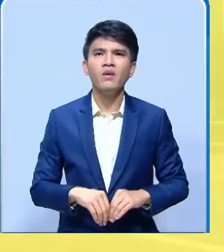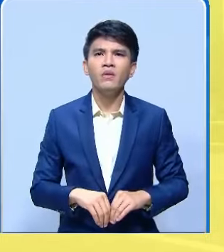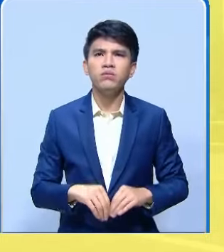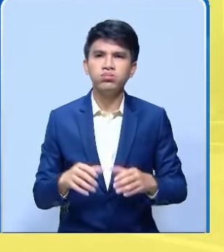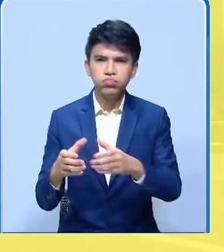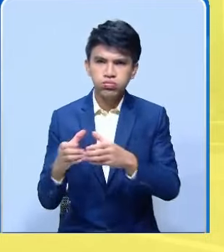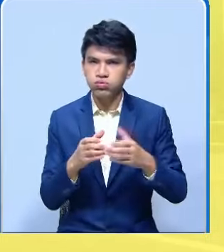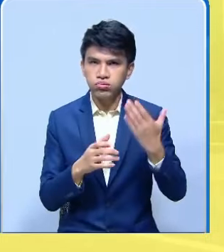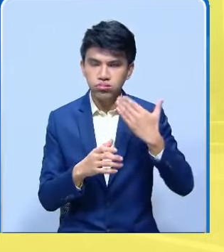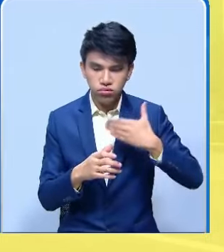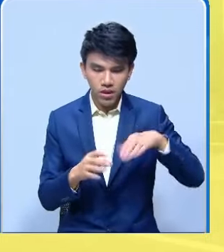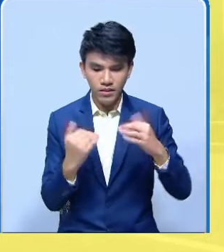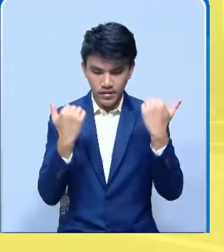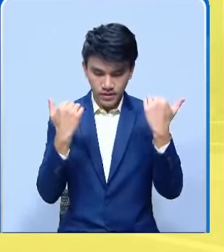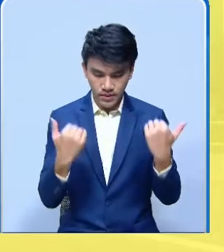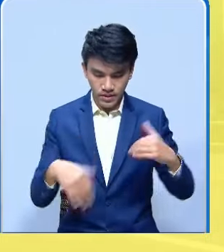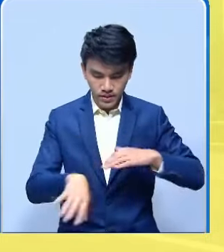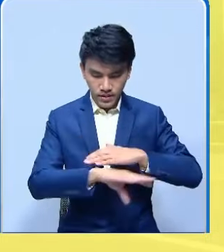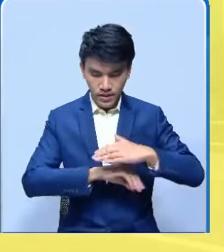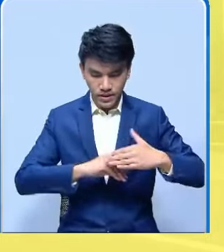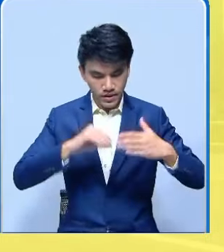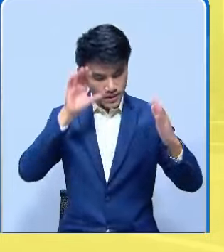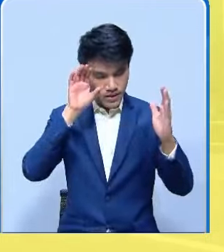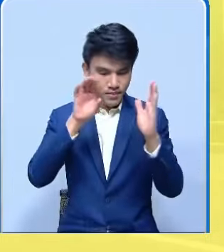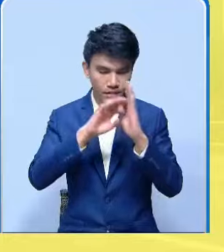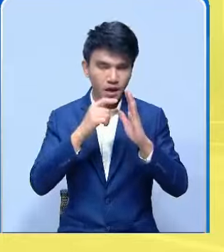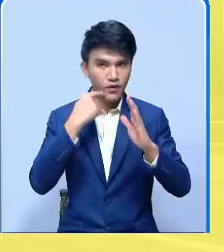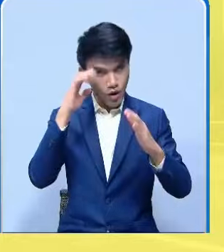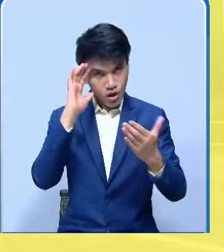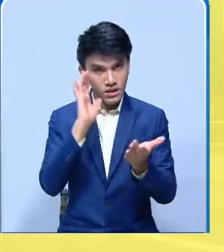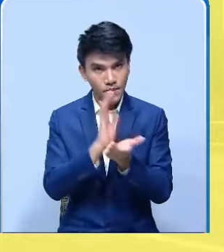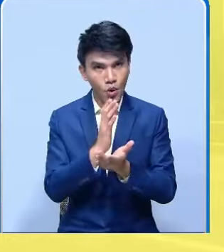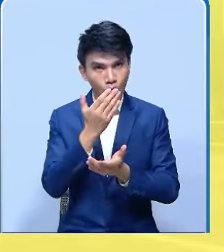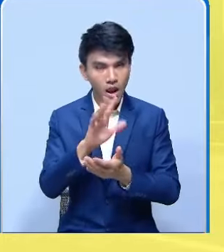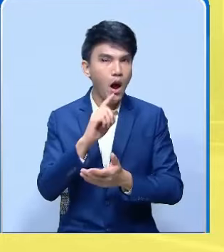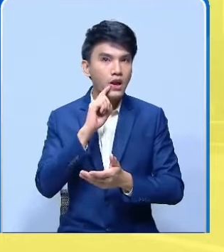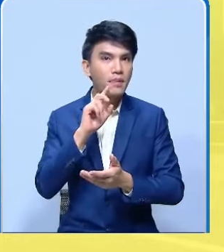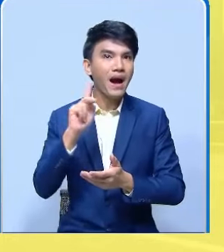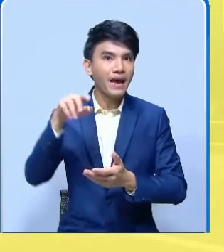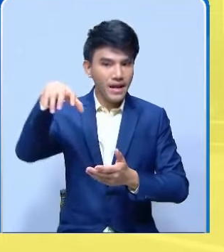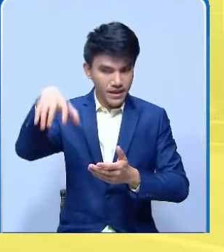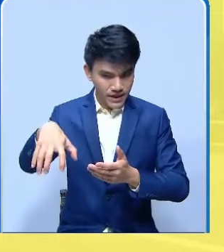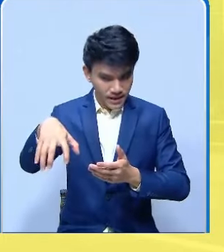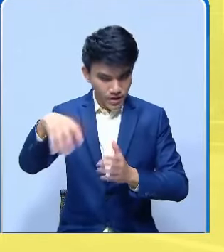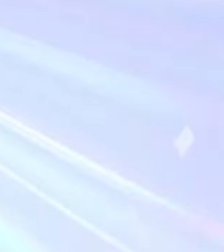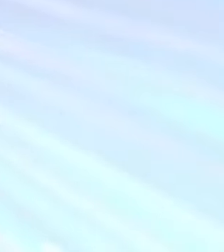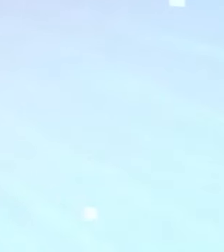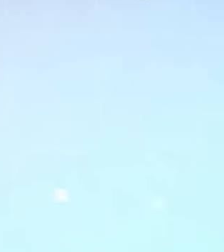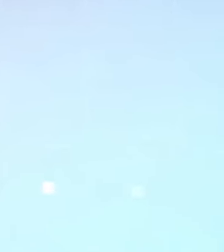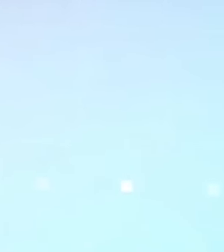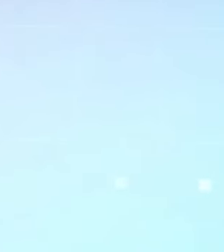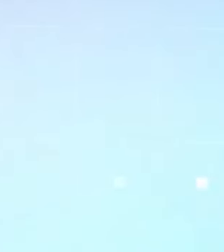าไปอีกนะครับตอนนี้ผู้เสียหายนำหลักฐานเป็นภาพจากกล้องวงจรปิดไปแจ้งความแล้วที่สภ.ปากเกร็ดอยู่ระหว่างเร่งล่าตัวมาดำเนินคดีครับ ค่ะ